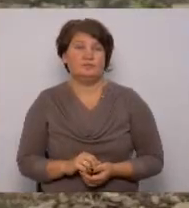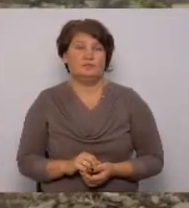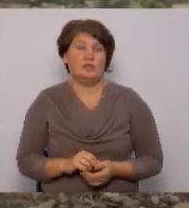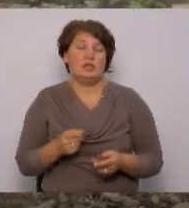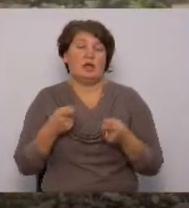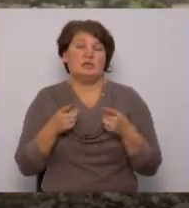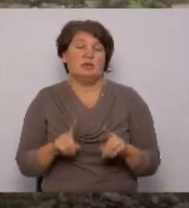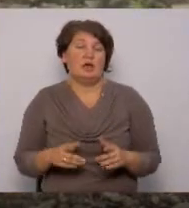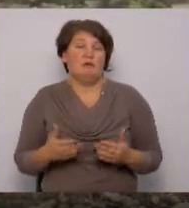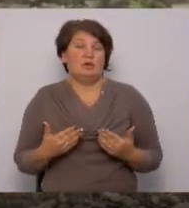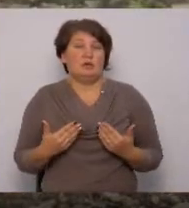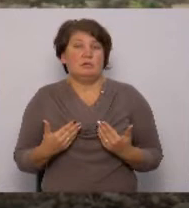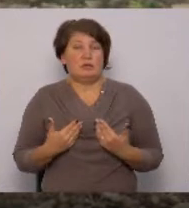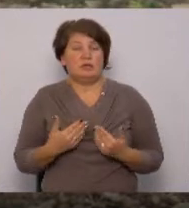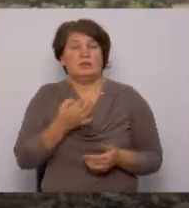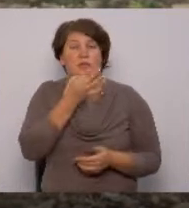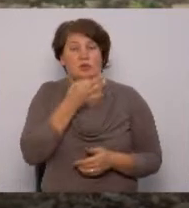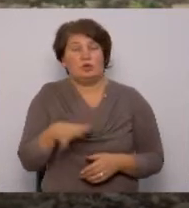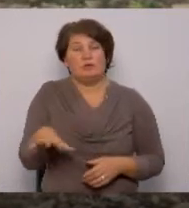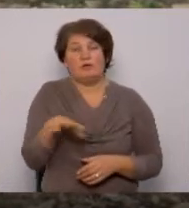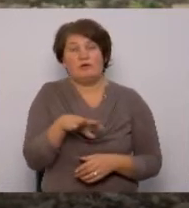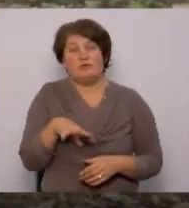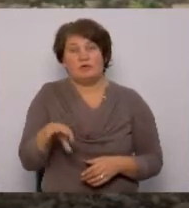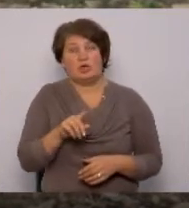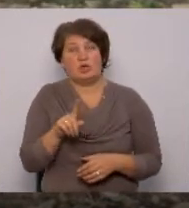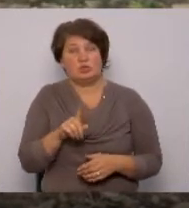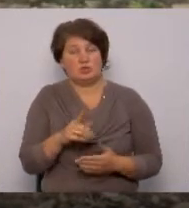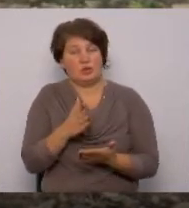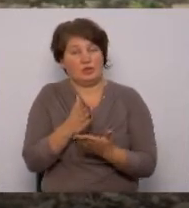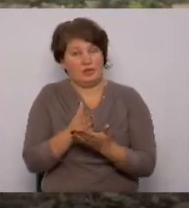мені подобається все, що пов'язано з